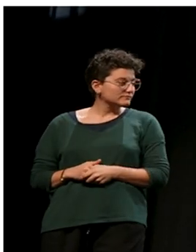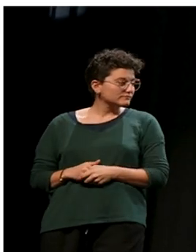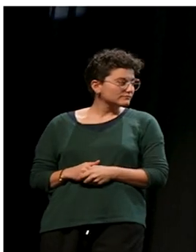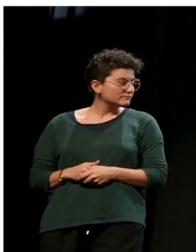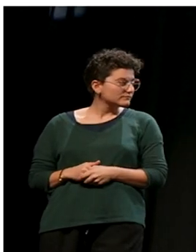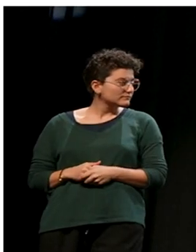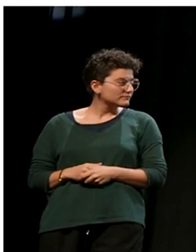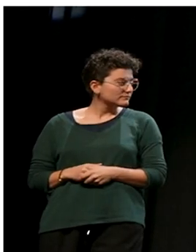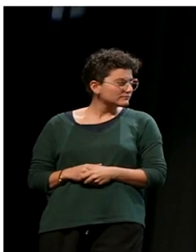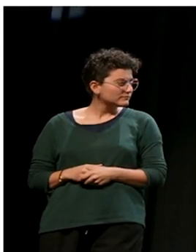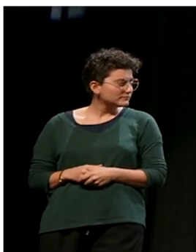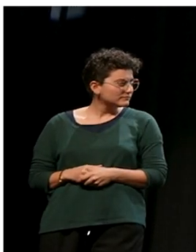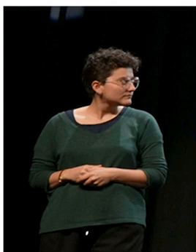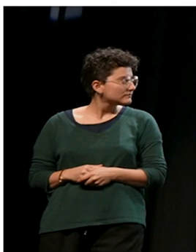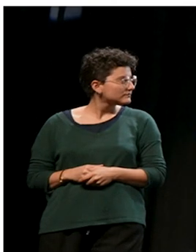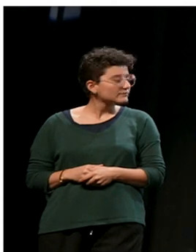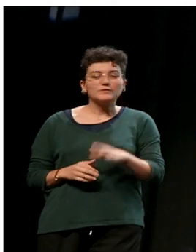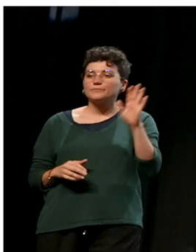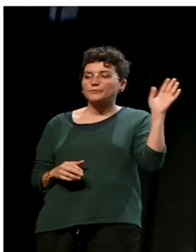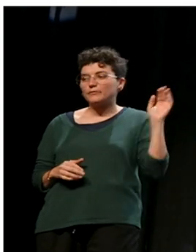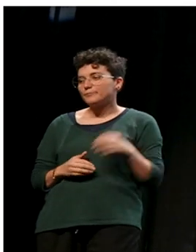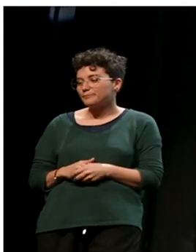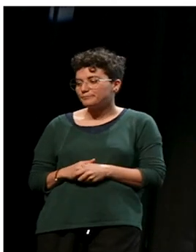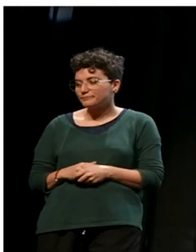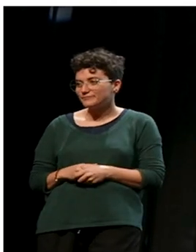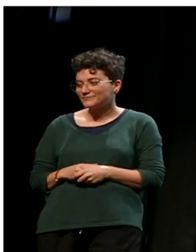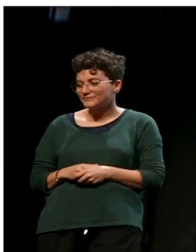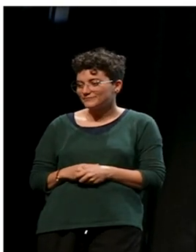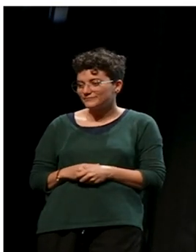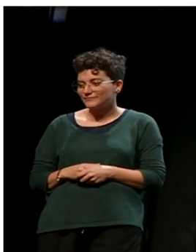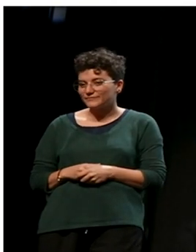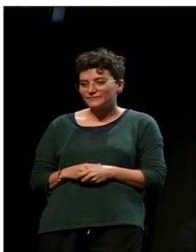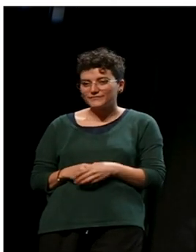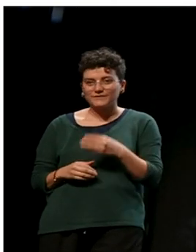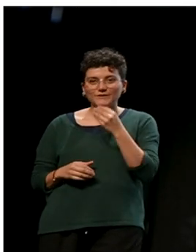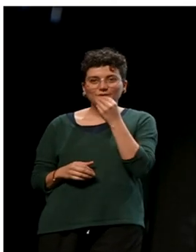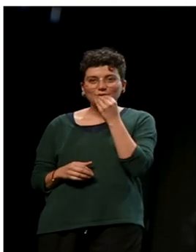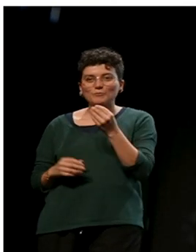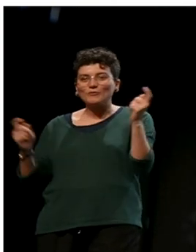Merci Étienne. Bye bye. Salut. Moi, je vous dis au revoir. Mais bon salon. J'espère que ça se passe bien.